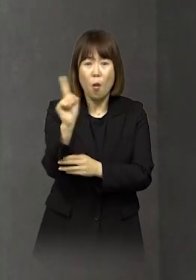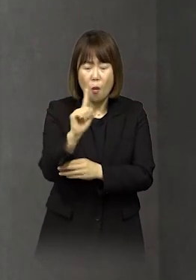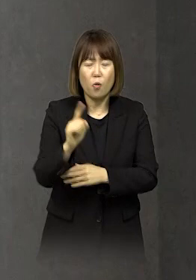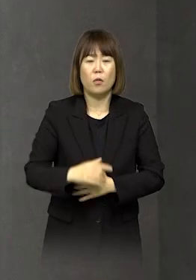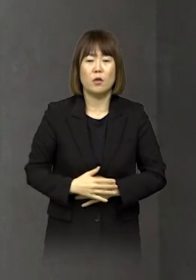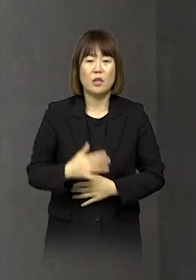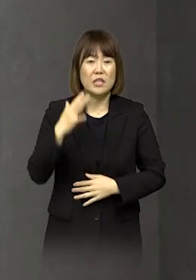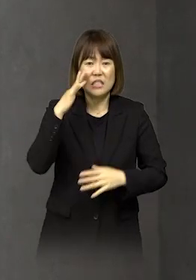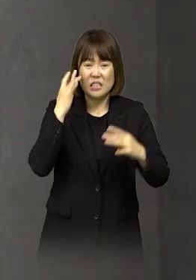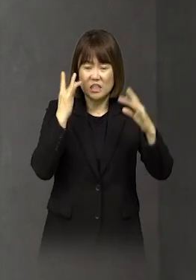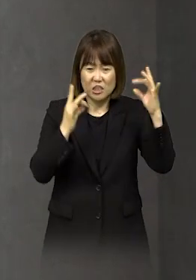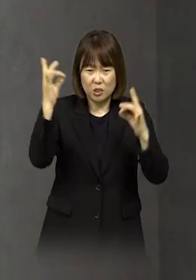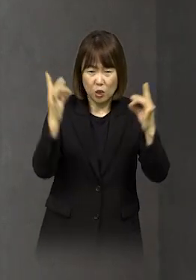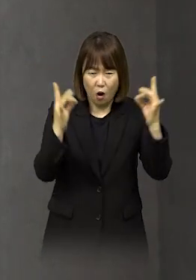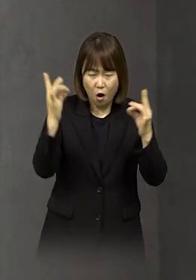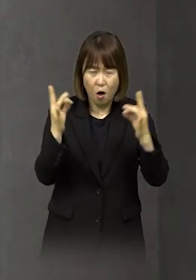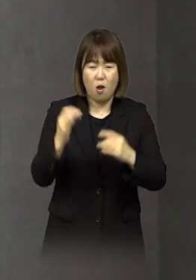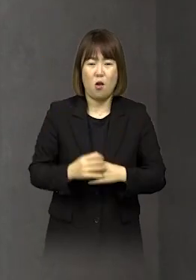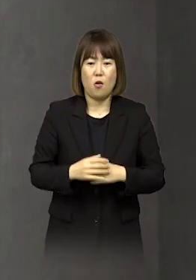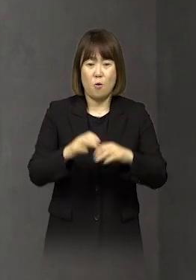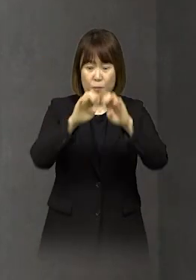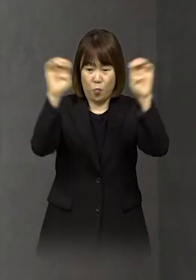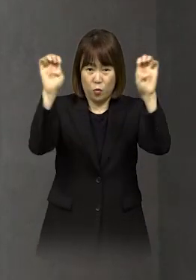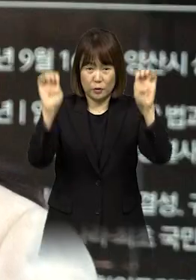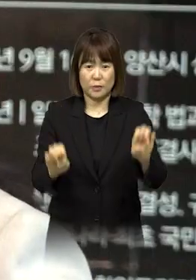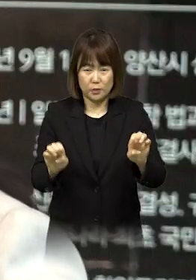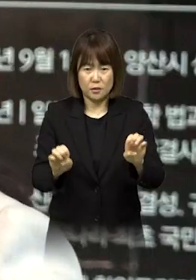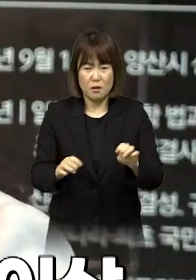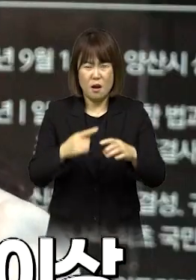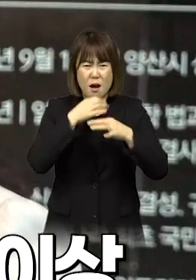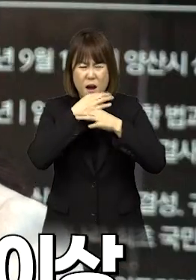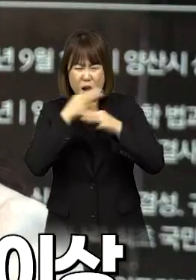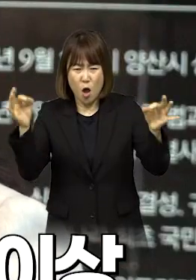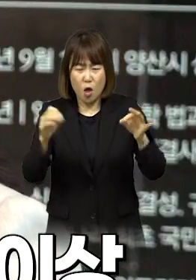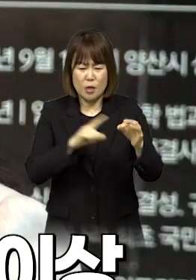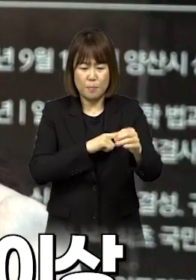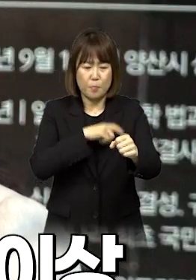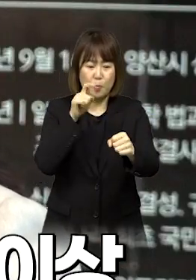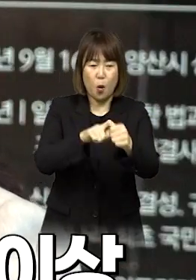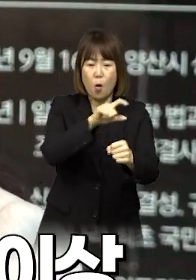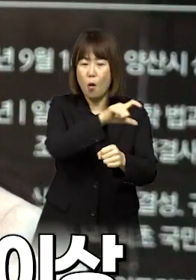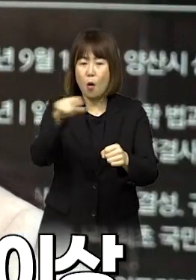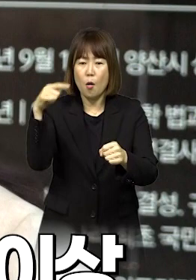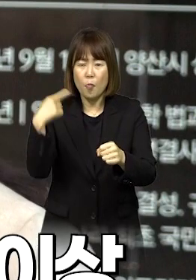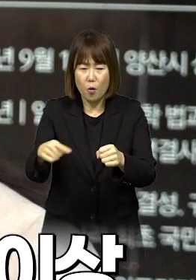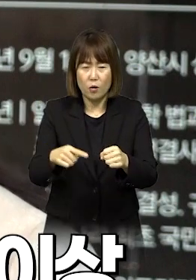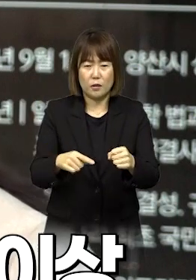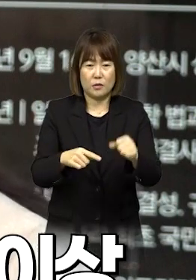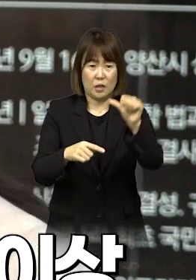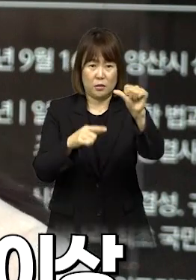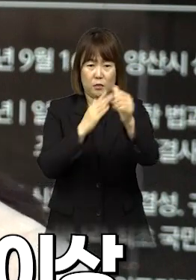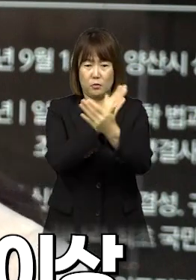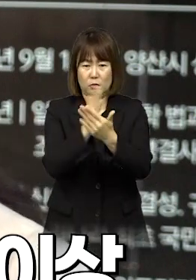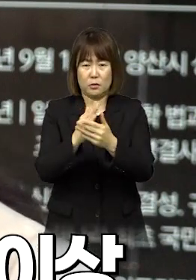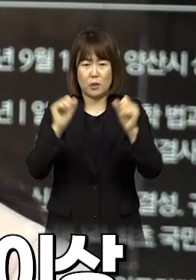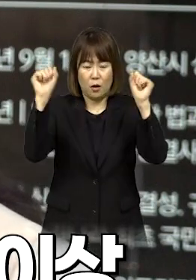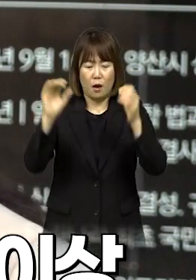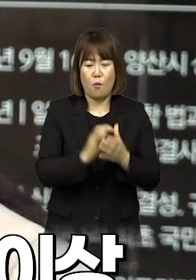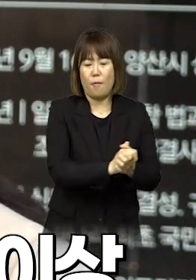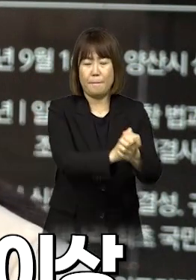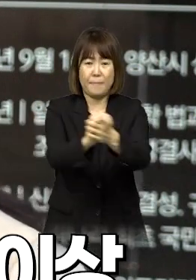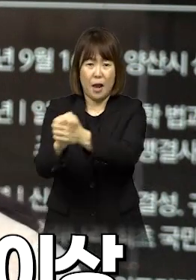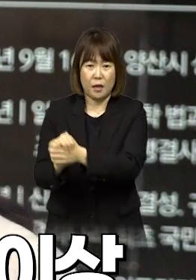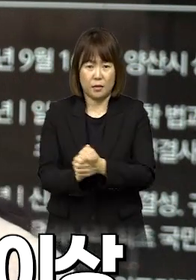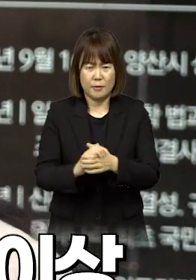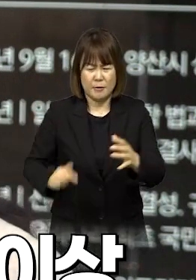마스코트와 포스터 9호 표 등 5개 부문으로 생활체육인의 화합과 결속을 다지자는